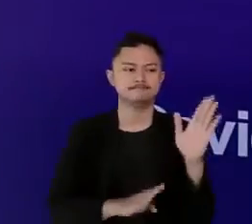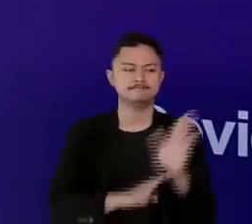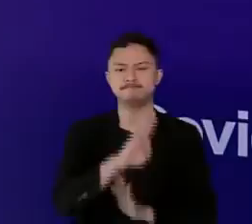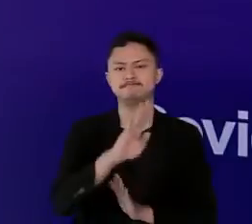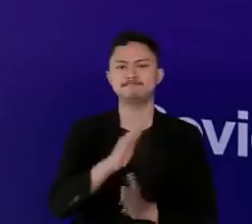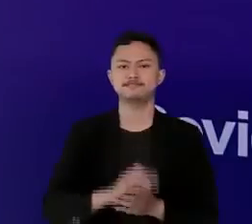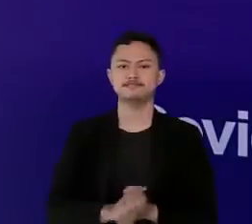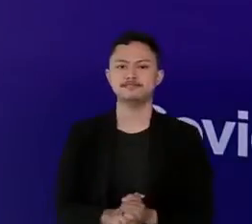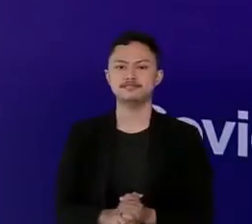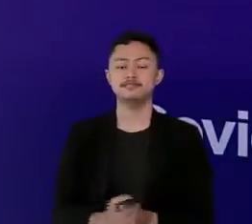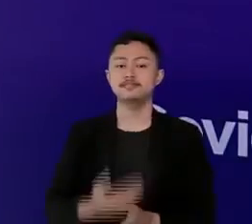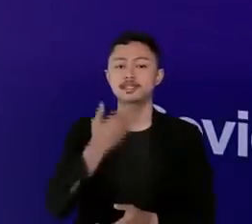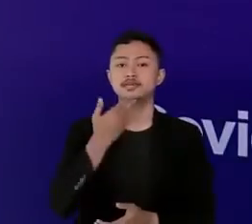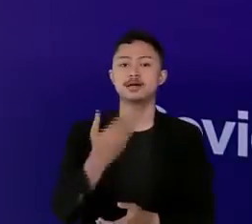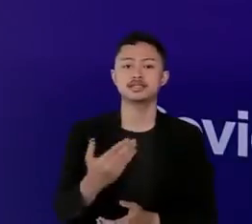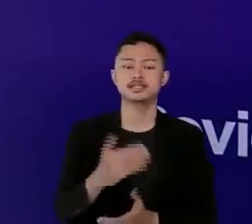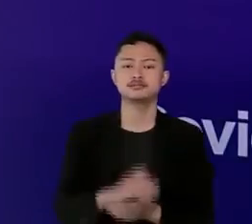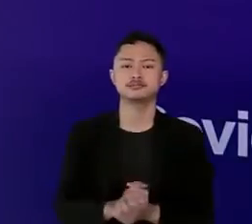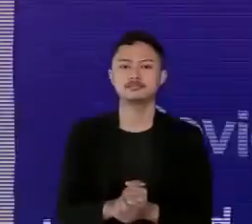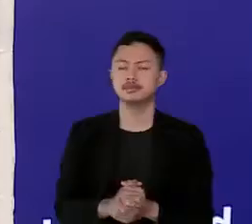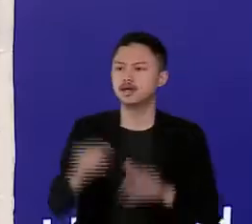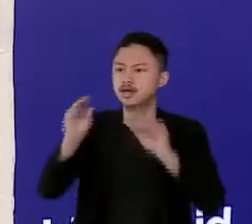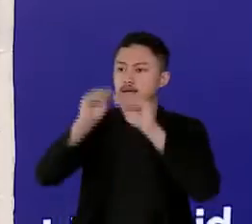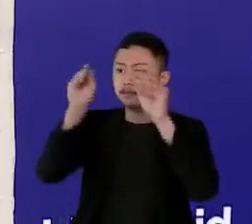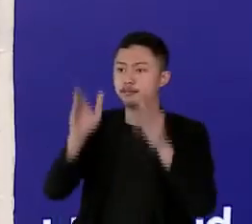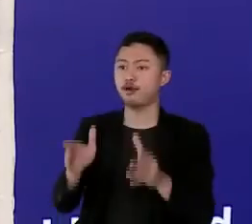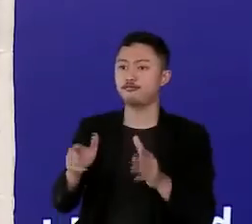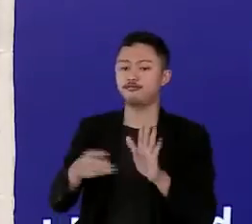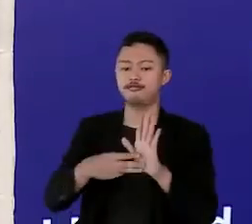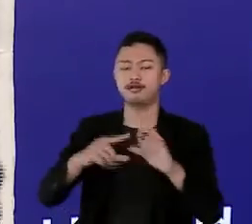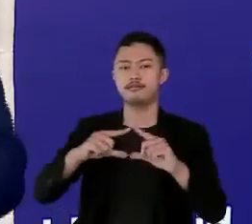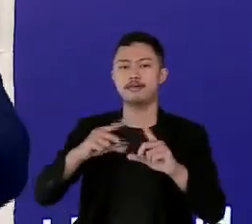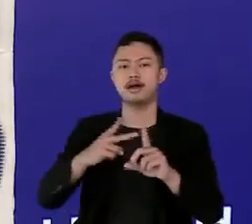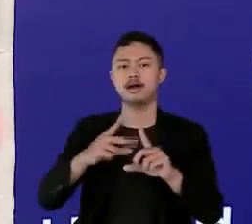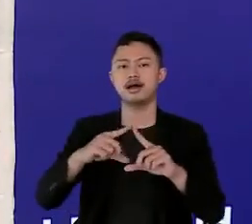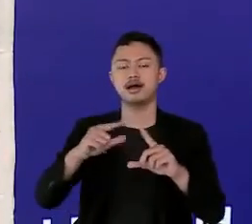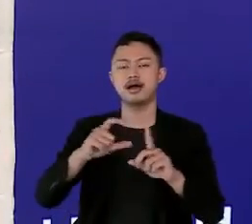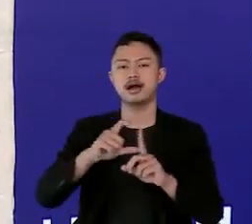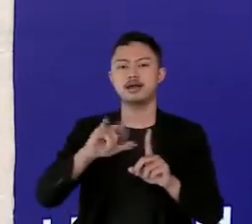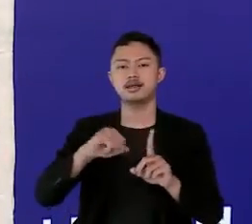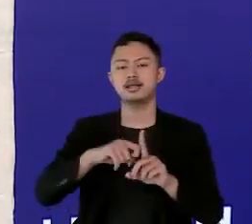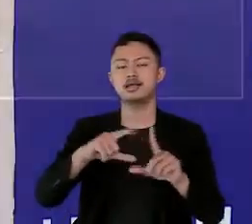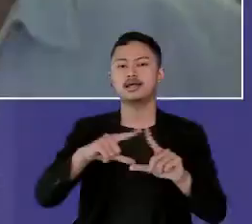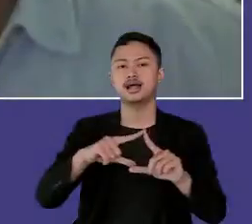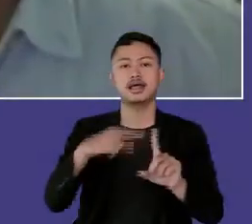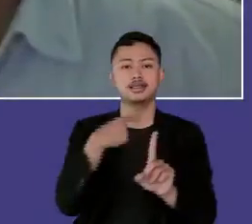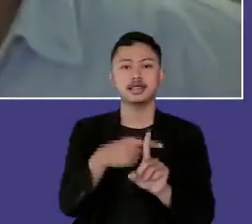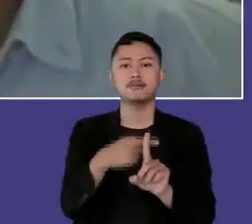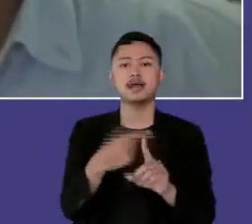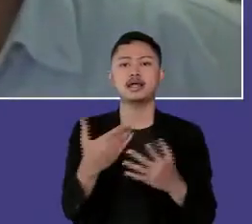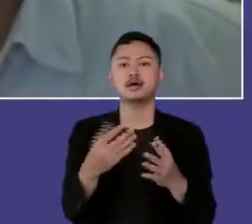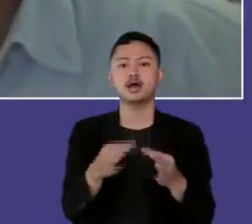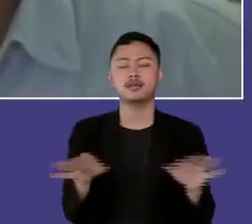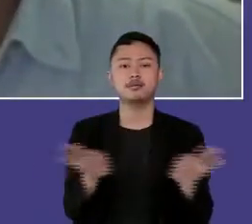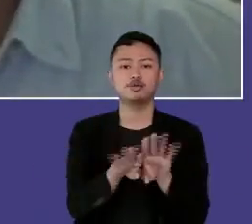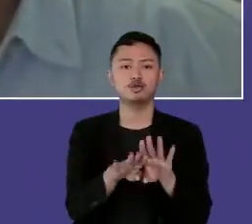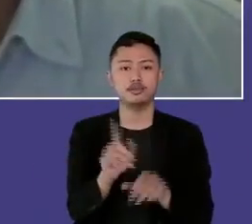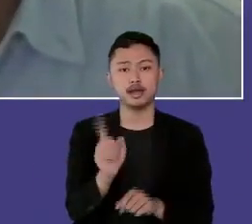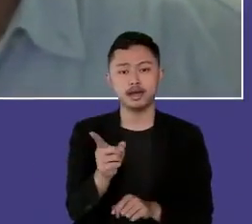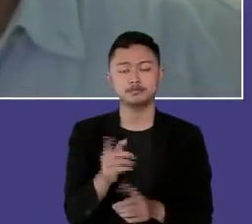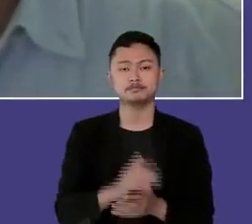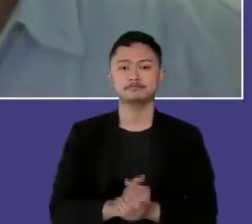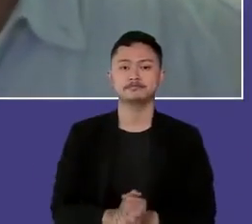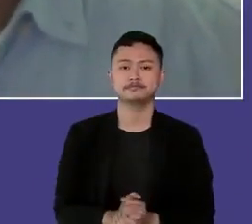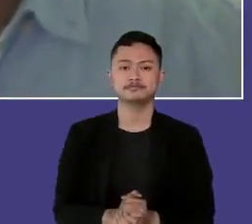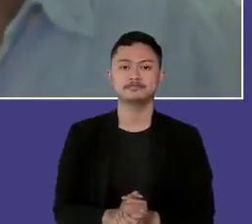Oke Baik terima kasih Dokter Erlina dari Prof Mardika apa tambahannya mungkin atau himbauan masyarakat ke pemerintah juga Boleh silakan Prof